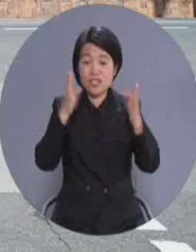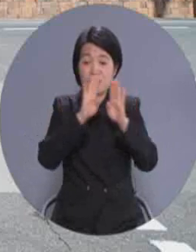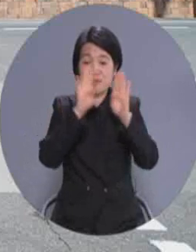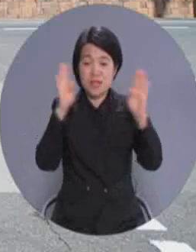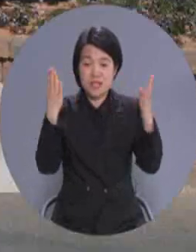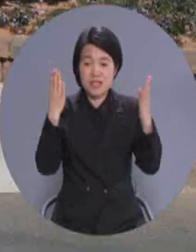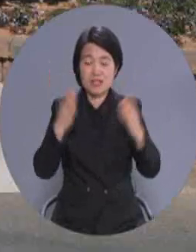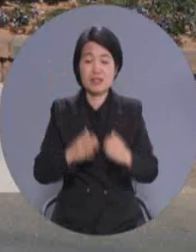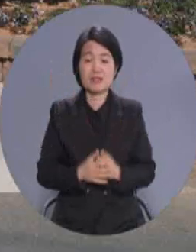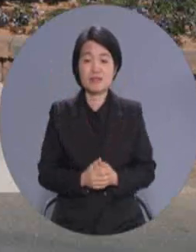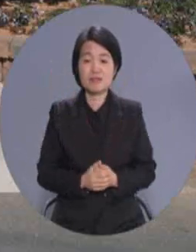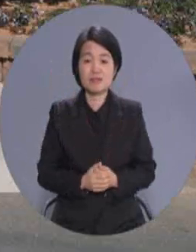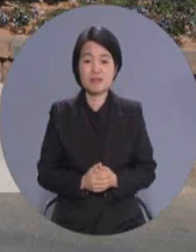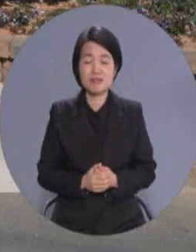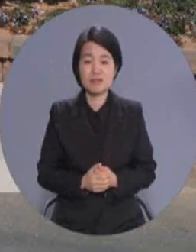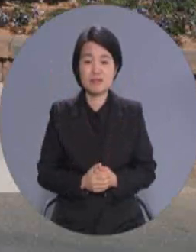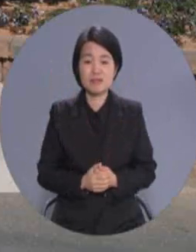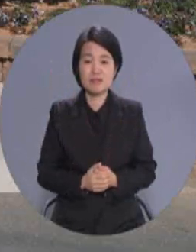개최합니다.